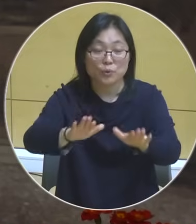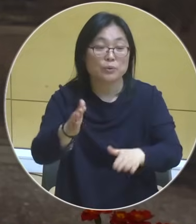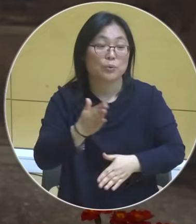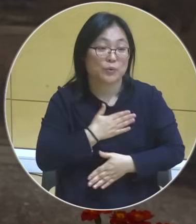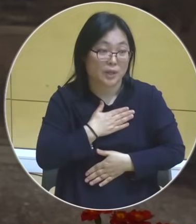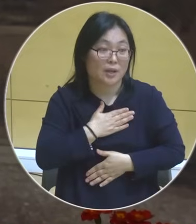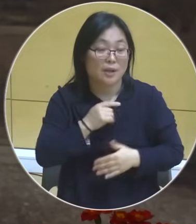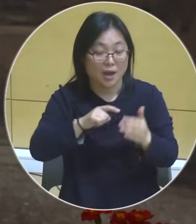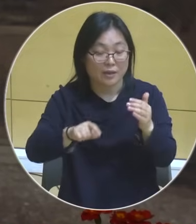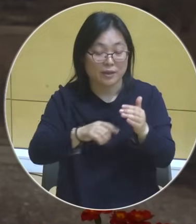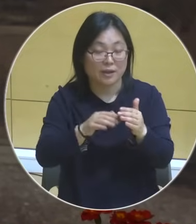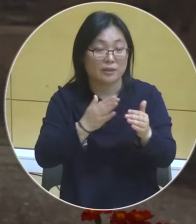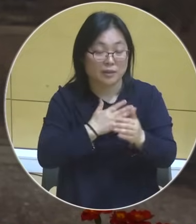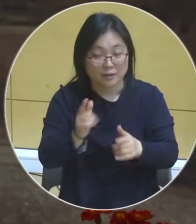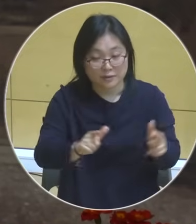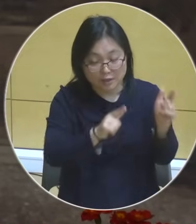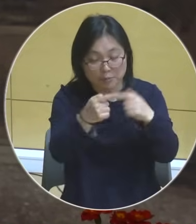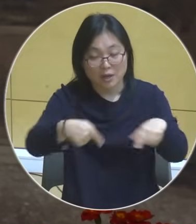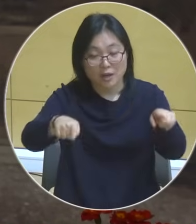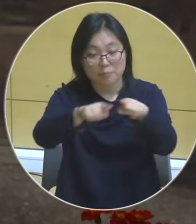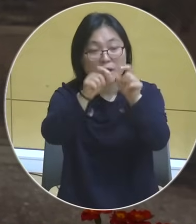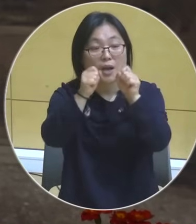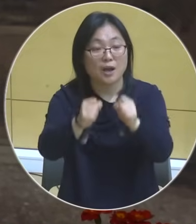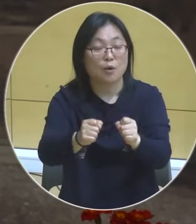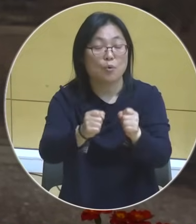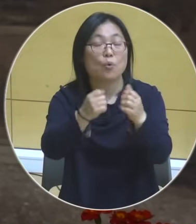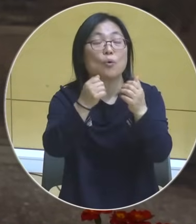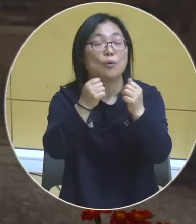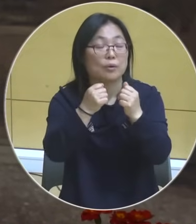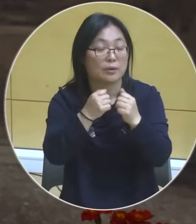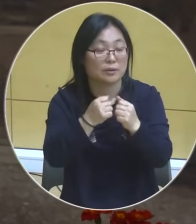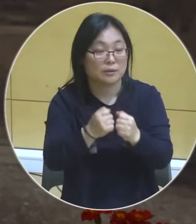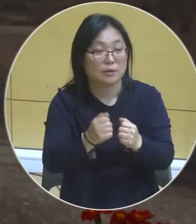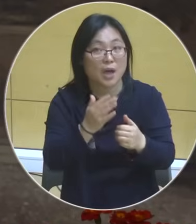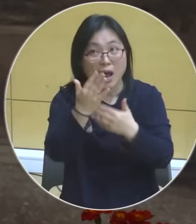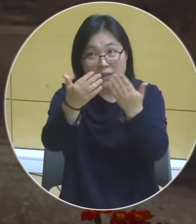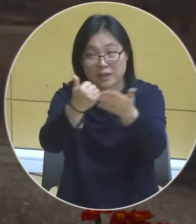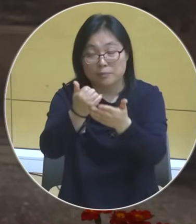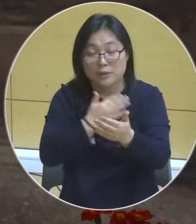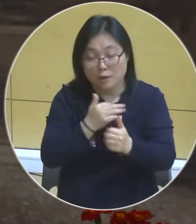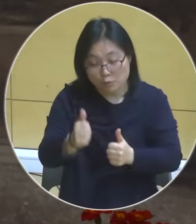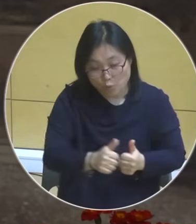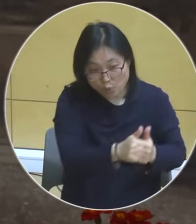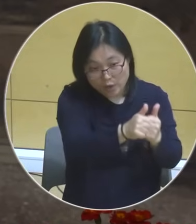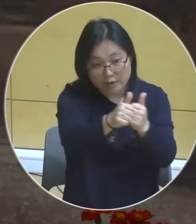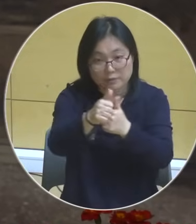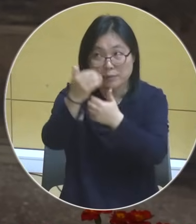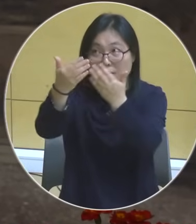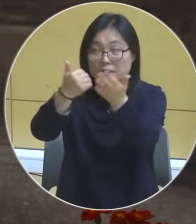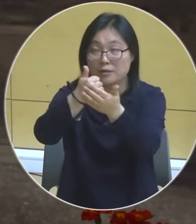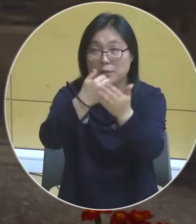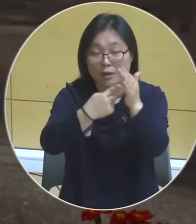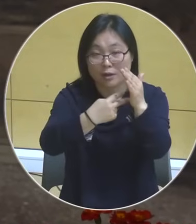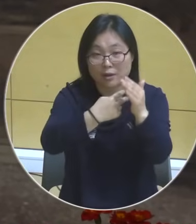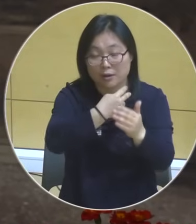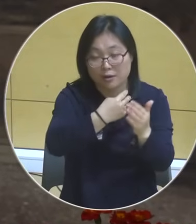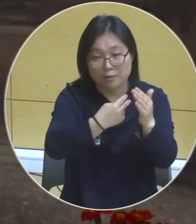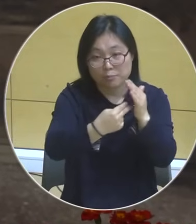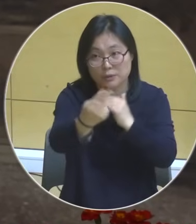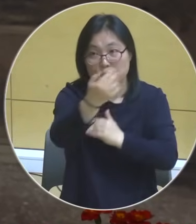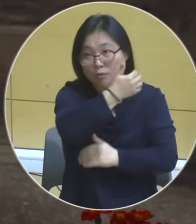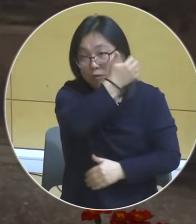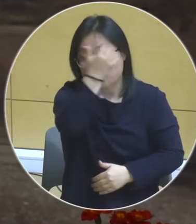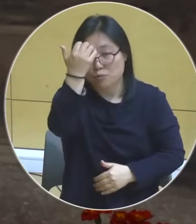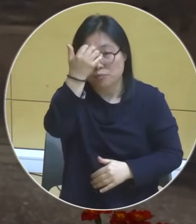함께 있다고, 그 하나님이 나와 함께 동행한다고, 그 하나님의 비전과 꿈과 그 언약과 약속을